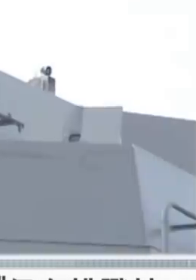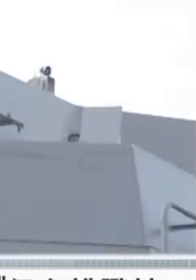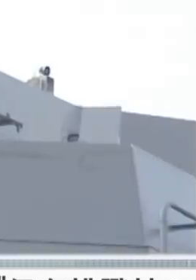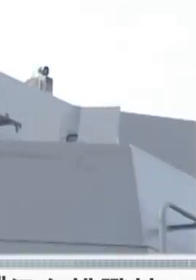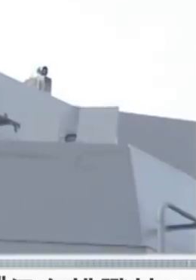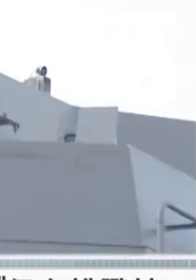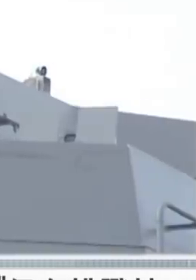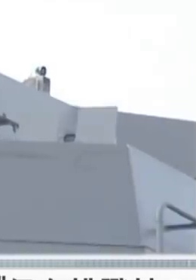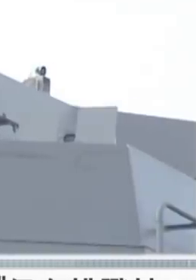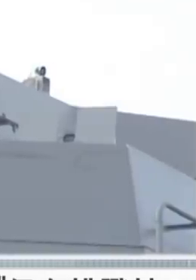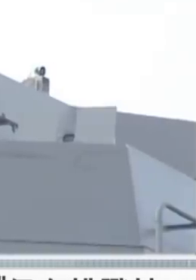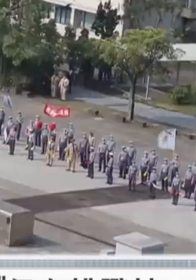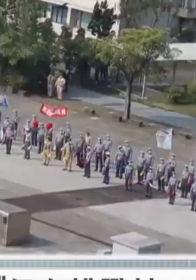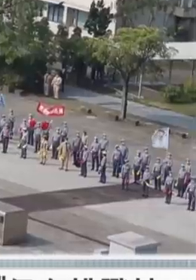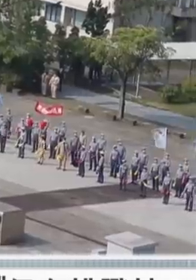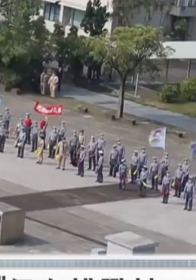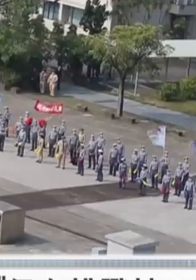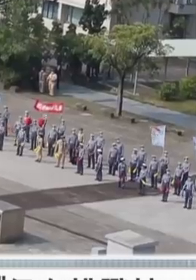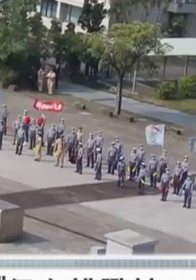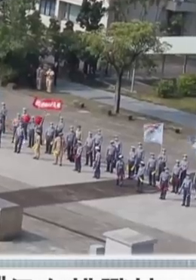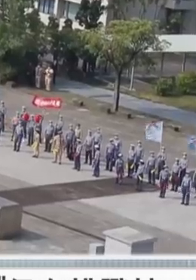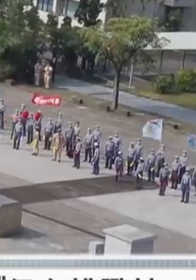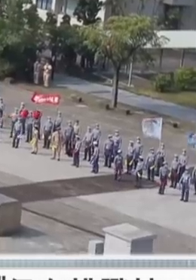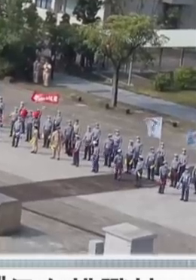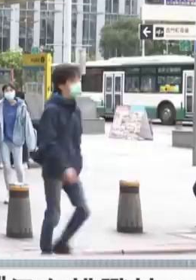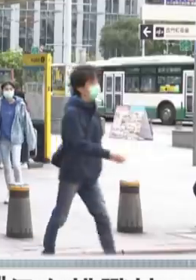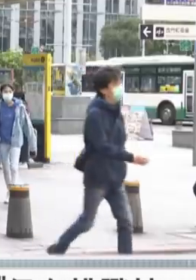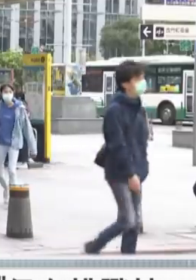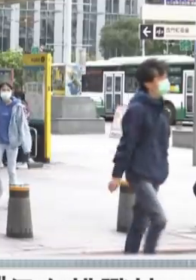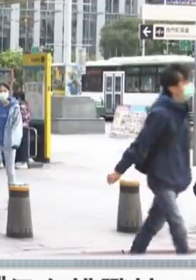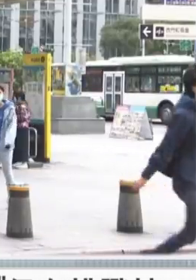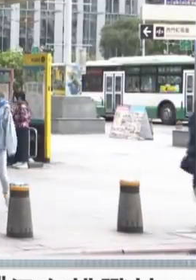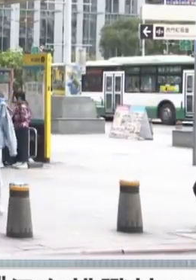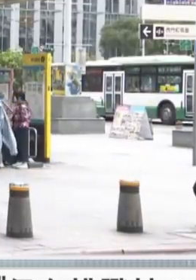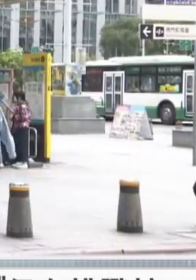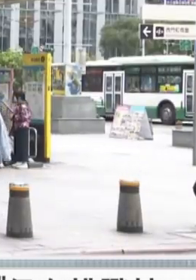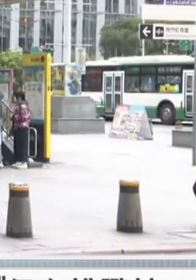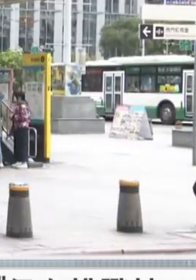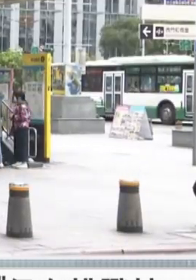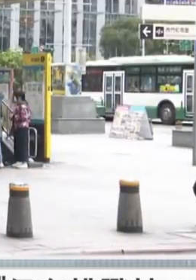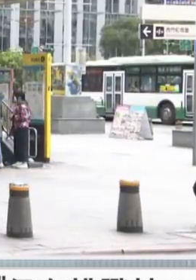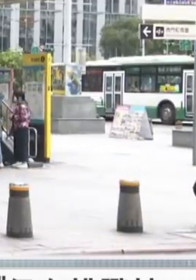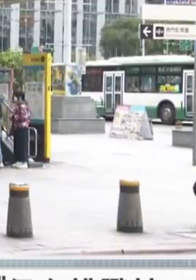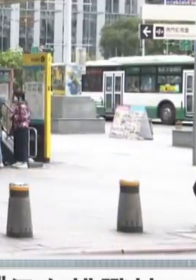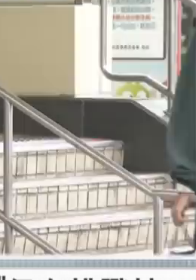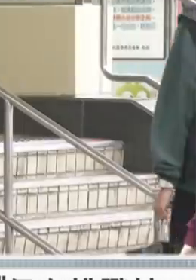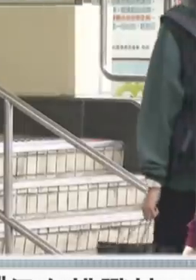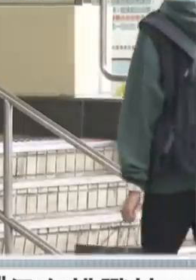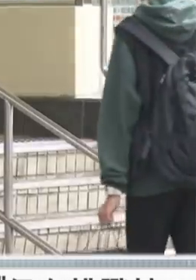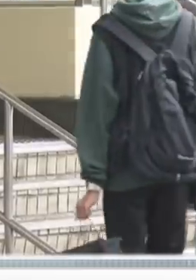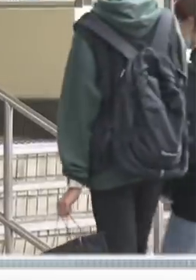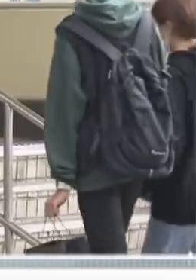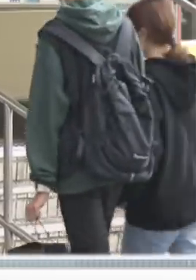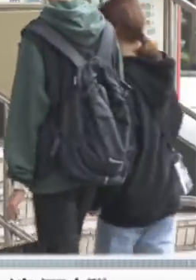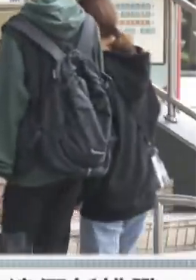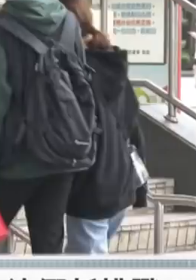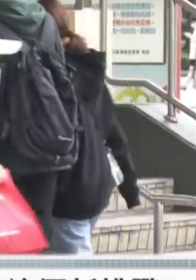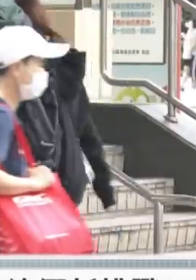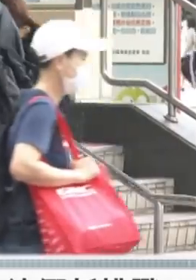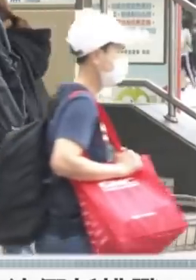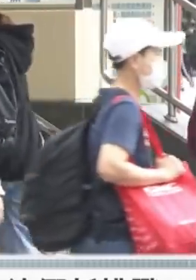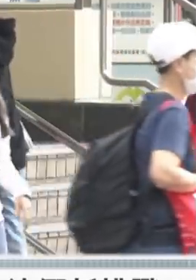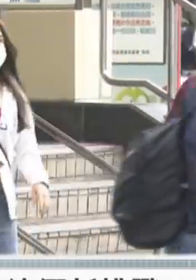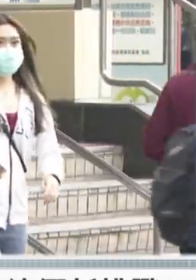轻人不戴口罩，这是错的。如果大家要平安的度过的话，请各位把口罩继续戴上，戴到下个